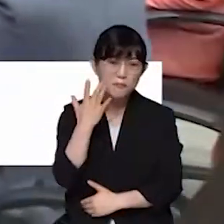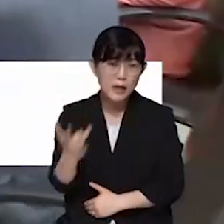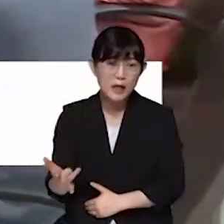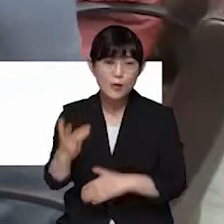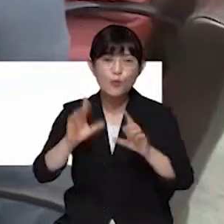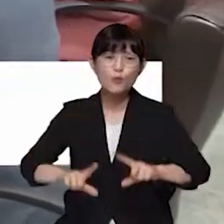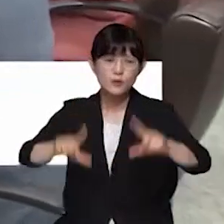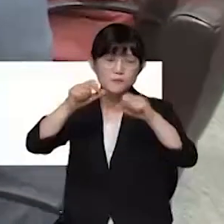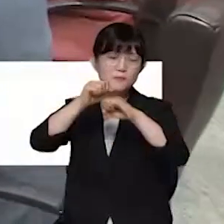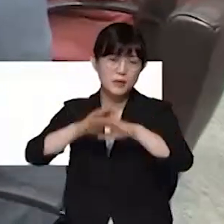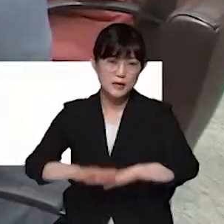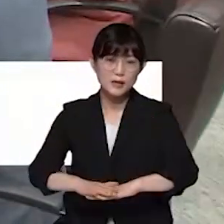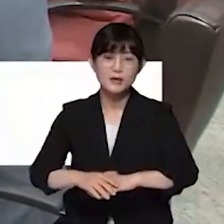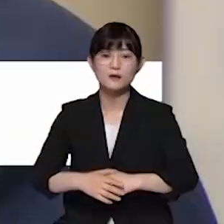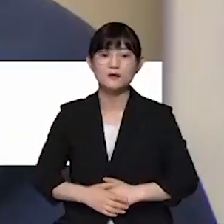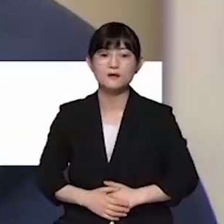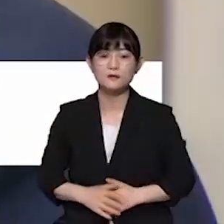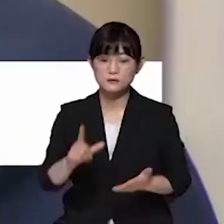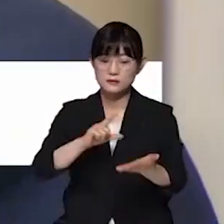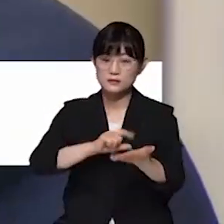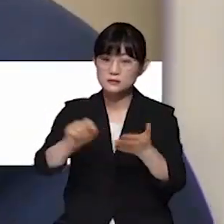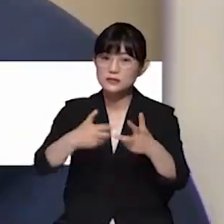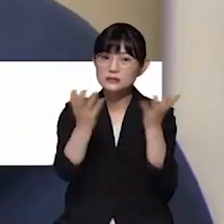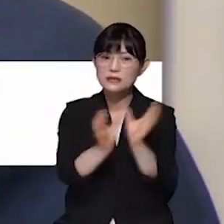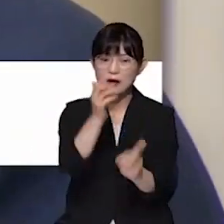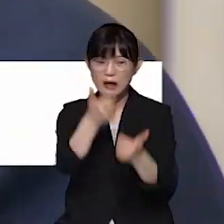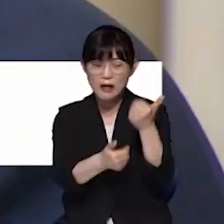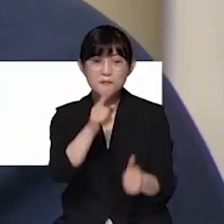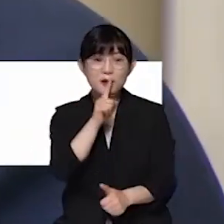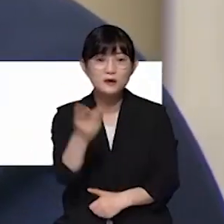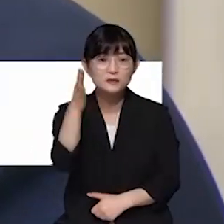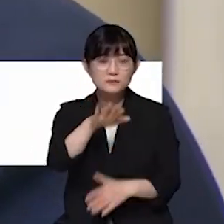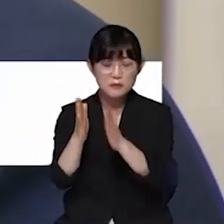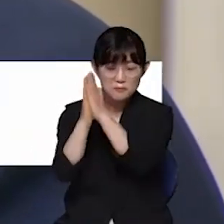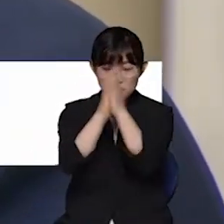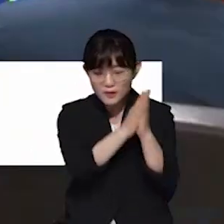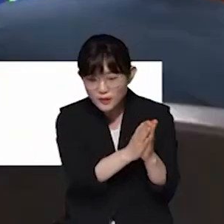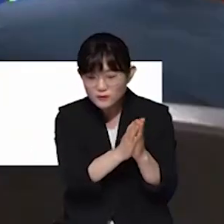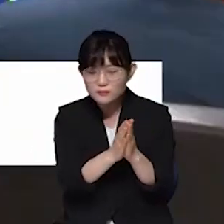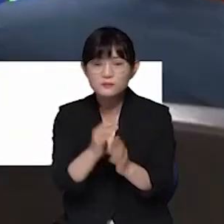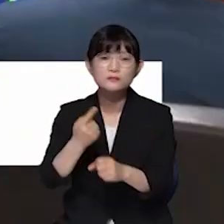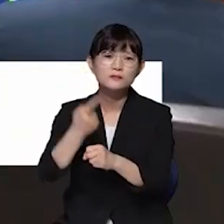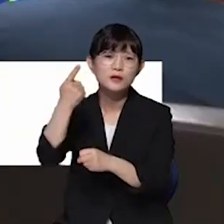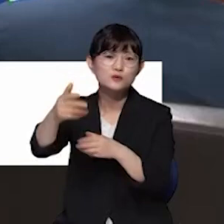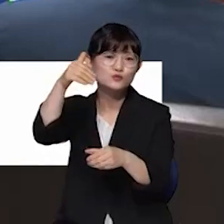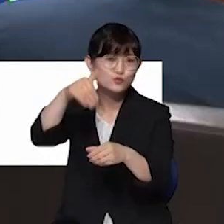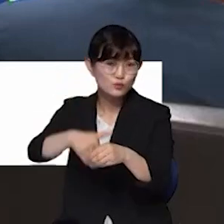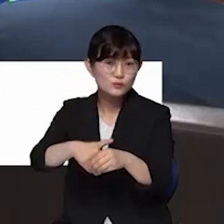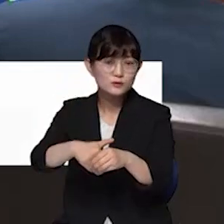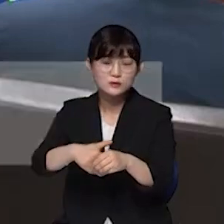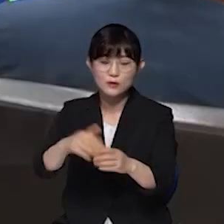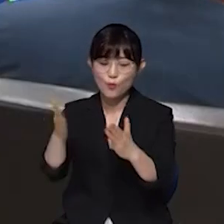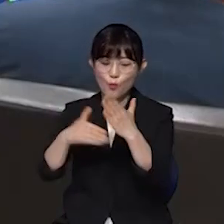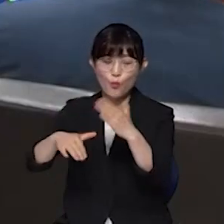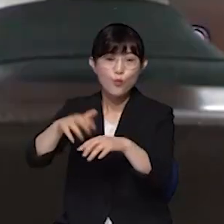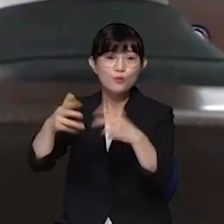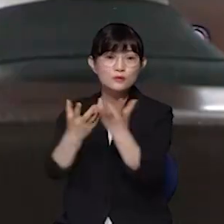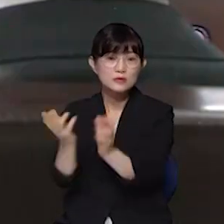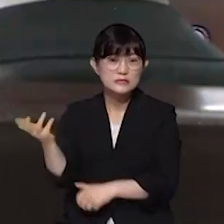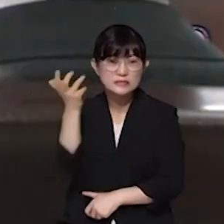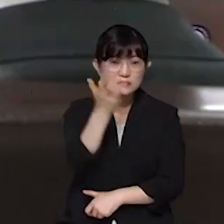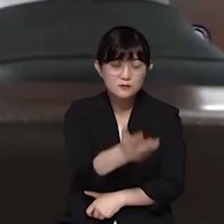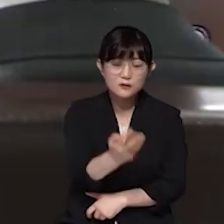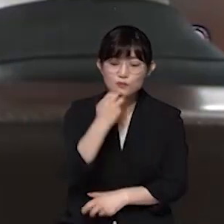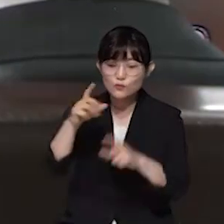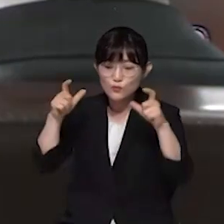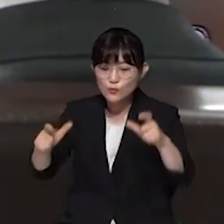무산됐습니다. 지자체 갈등을 내세우고 있지만 내년 총선에서 공공기관 이전의 부정적인 수도권 민심을